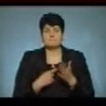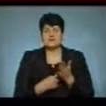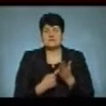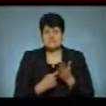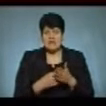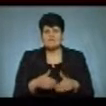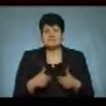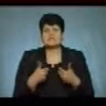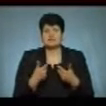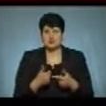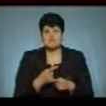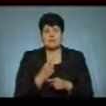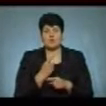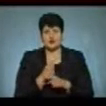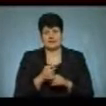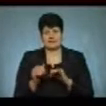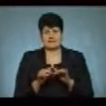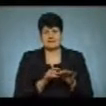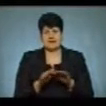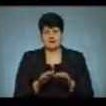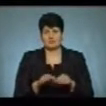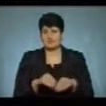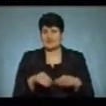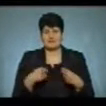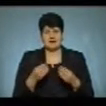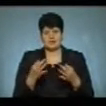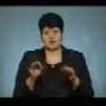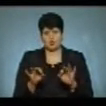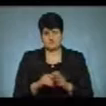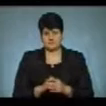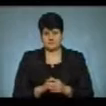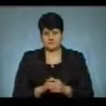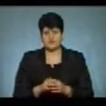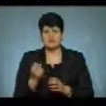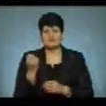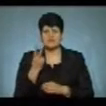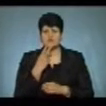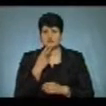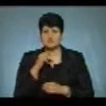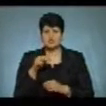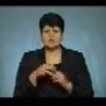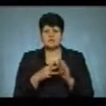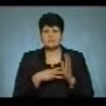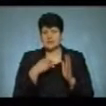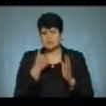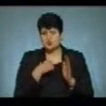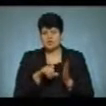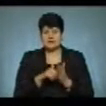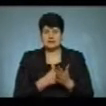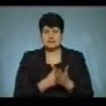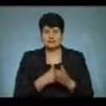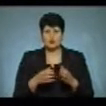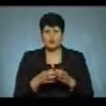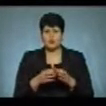щоб або заборонити діяльність, або анулювати дозвіл. Зазначу, 12 червня 2018 року члени ініціативної